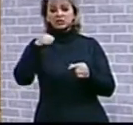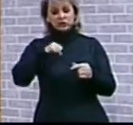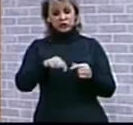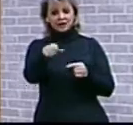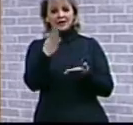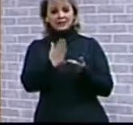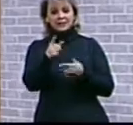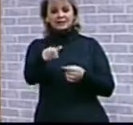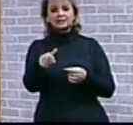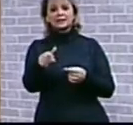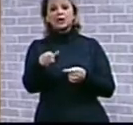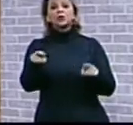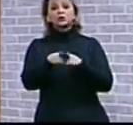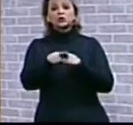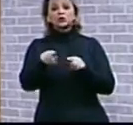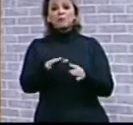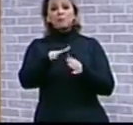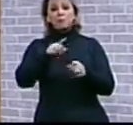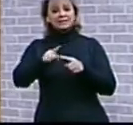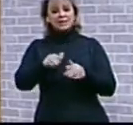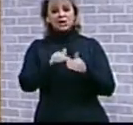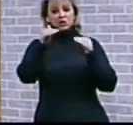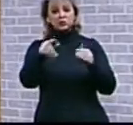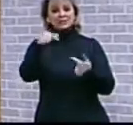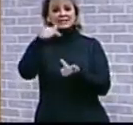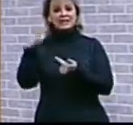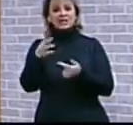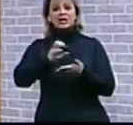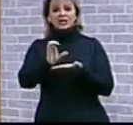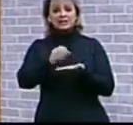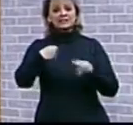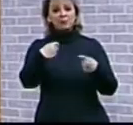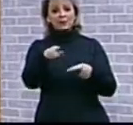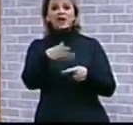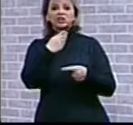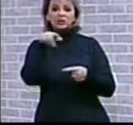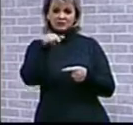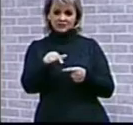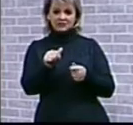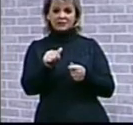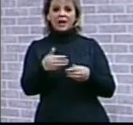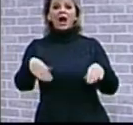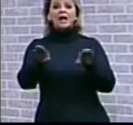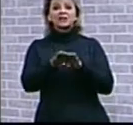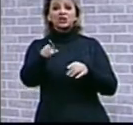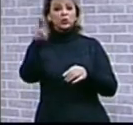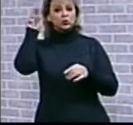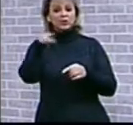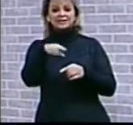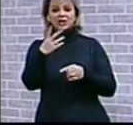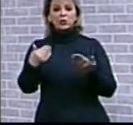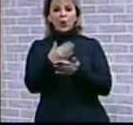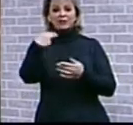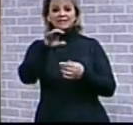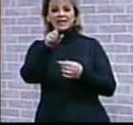жира, и они, ну, тоже быстро растут. Поэтому, соответственно, рынок сбыта, ну, и они красивые. О таких ушастых